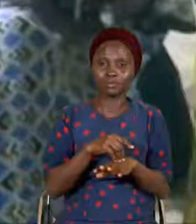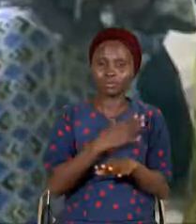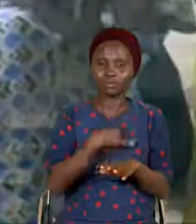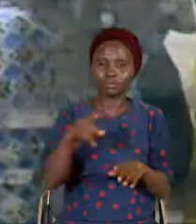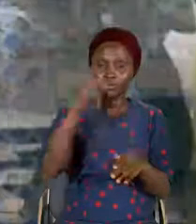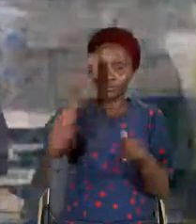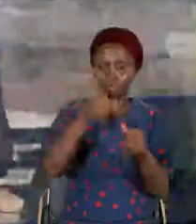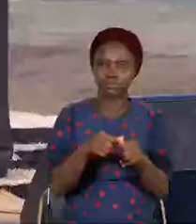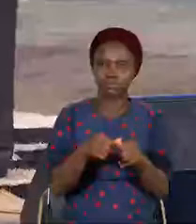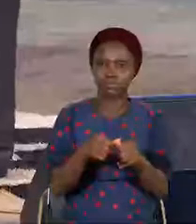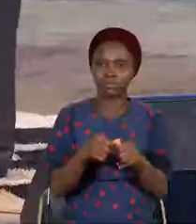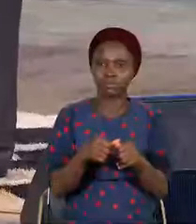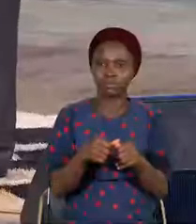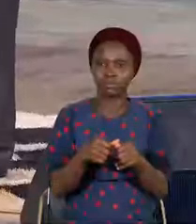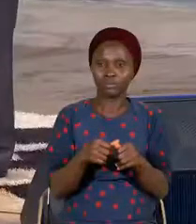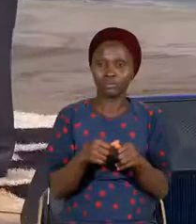Et maintenant, vous vous rappelez,